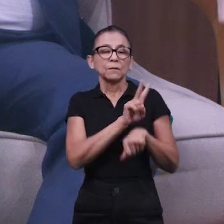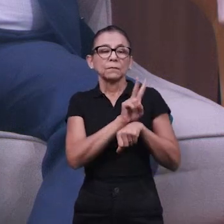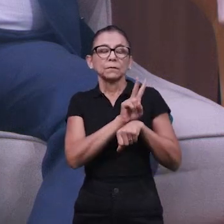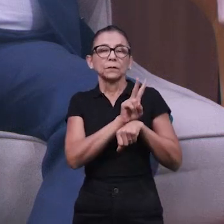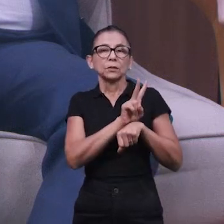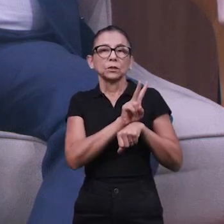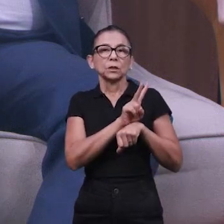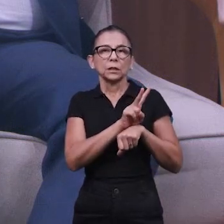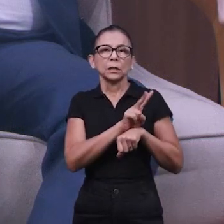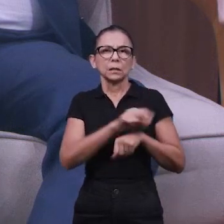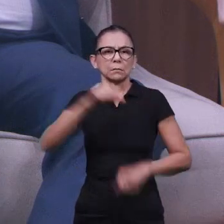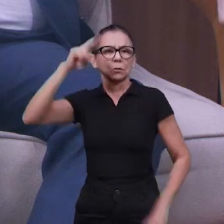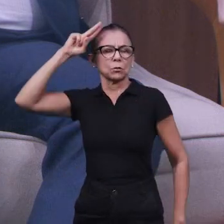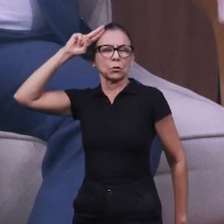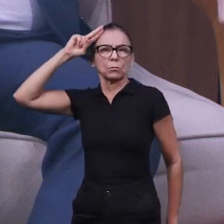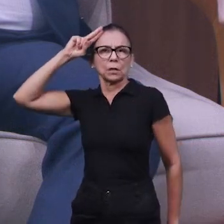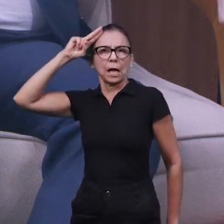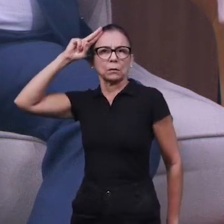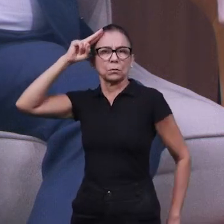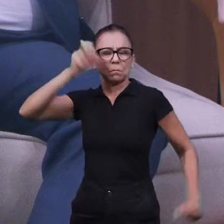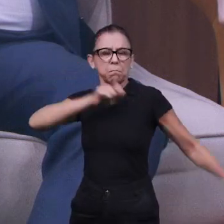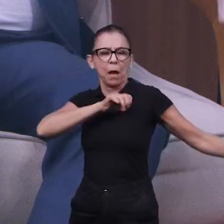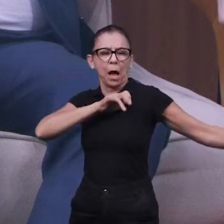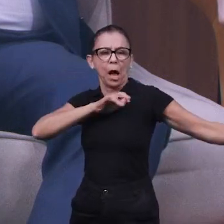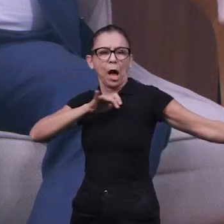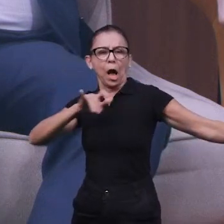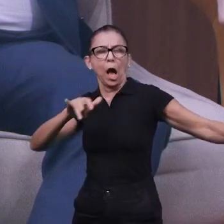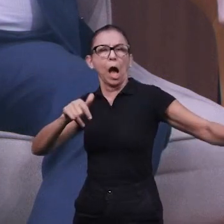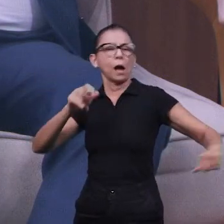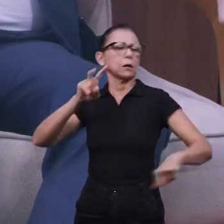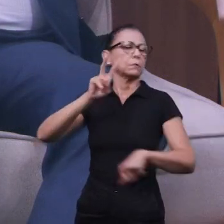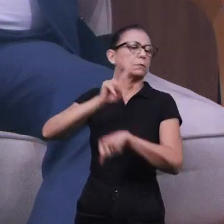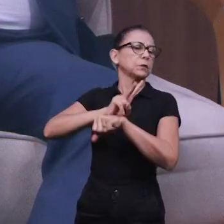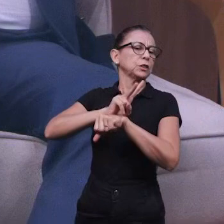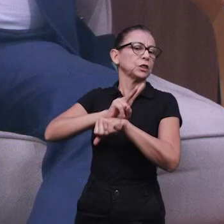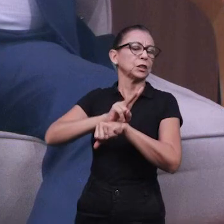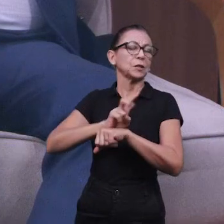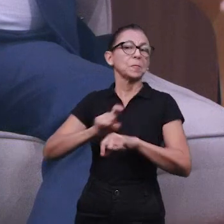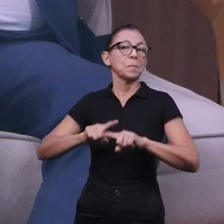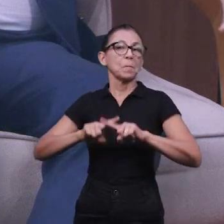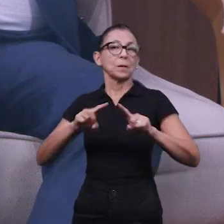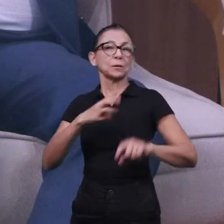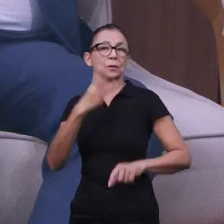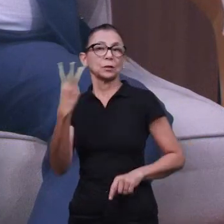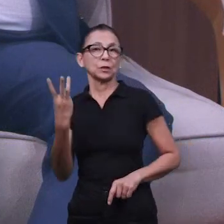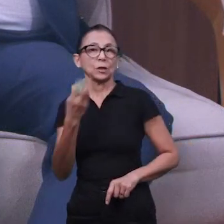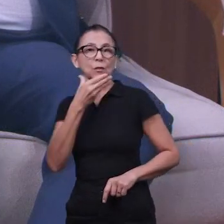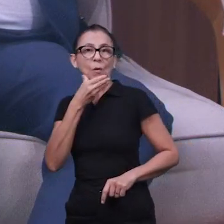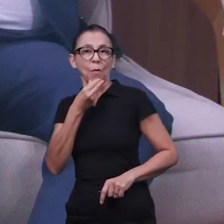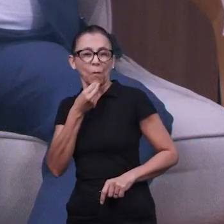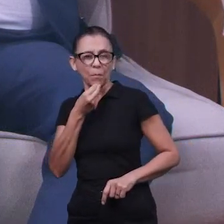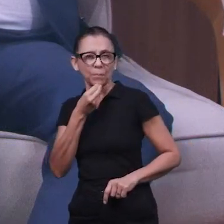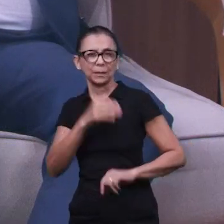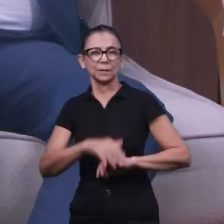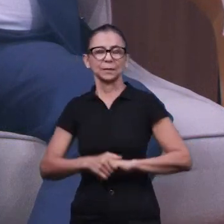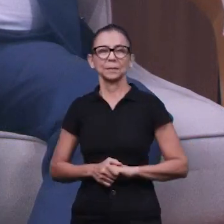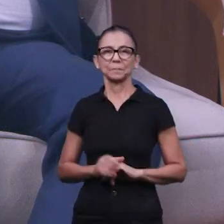que ces hommes, ces vaillants étaient si osés, si vaillants, qu'ils sont entrés dans